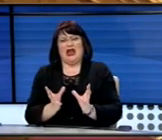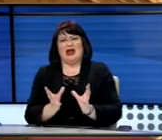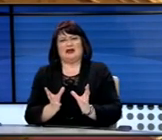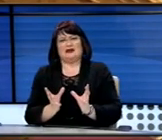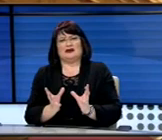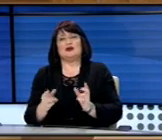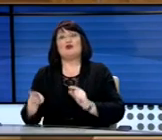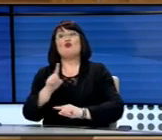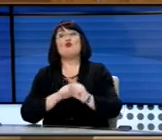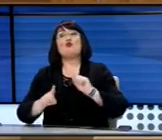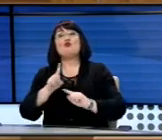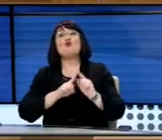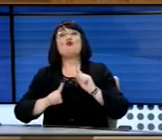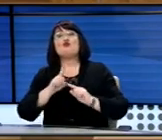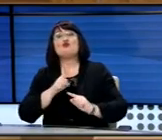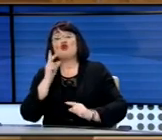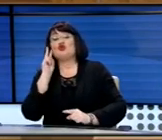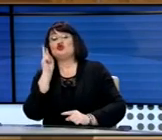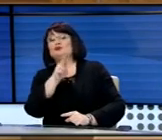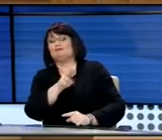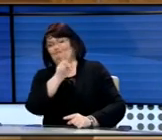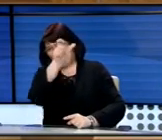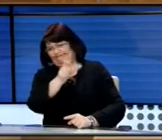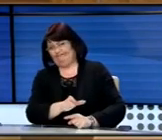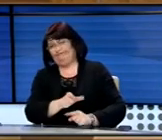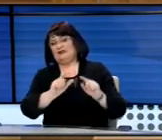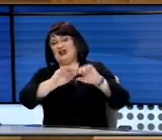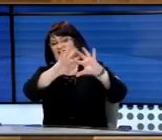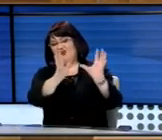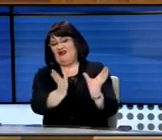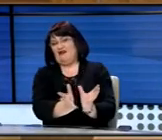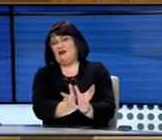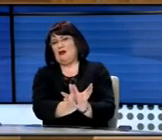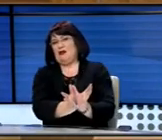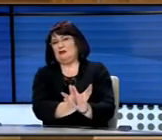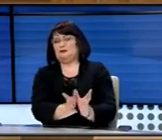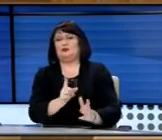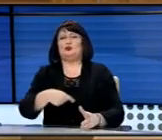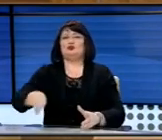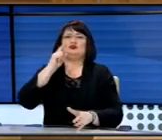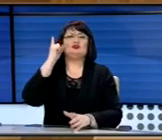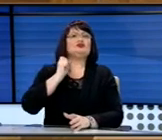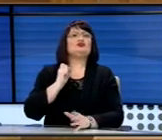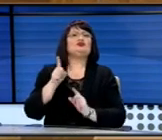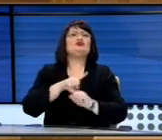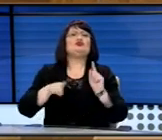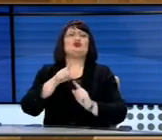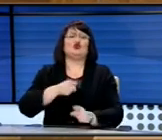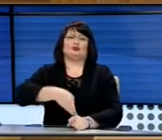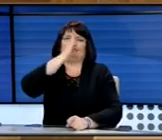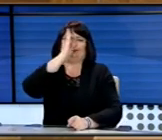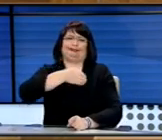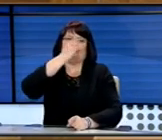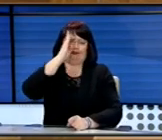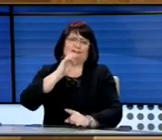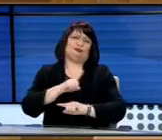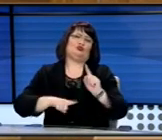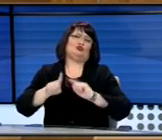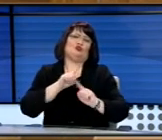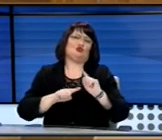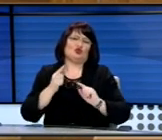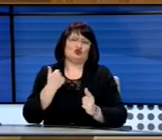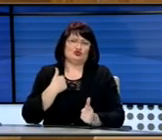πραγματικά εμφανίζεται να είναι σε γυάλα εδώ μέσα. Και φυσικά όλοι γνωρίζουμε ποιος θα πληρώσει πάλι την ύφη. Ποιοι